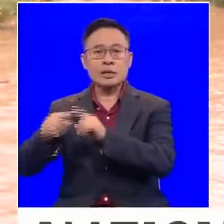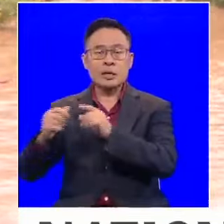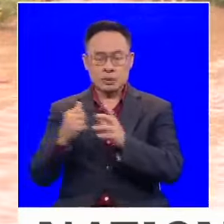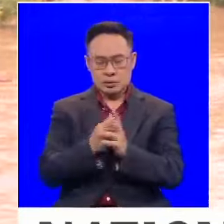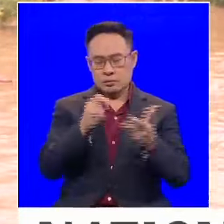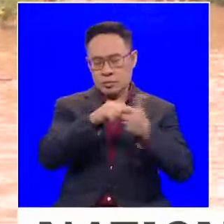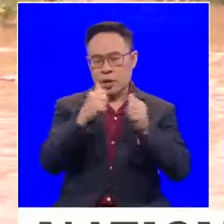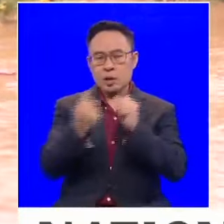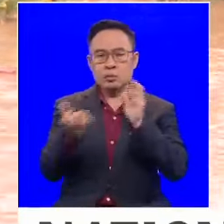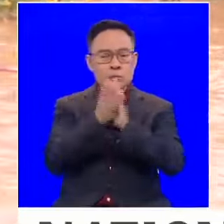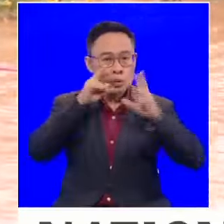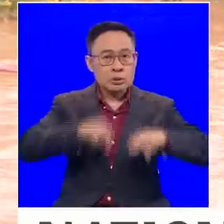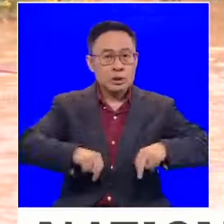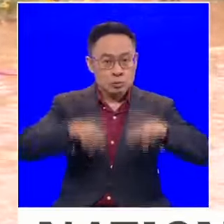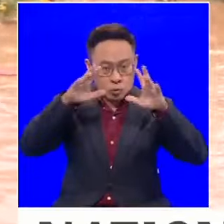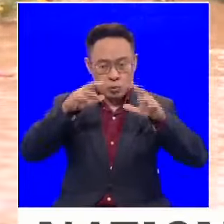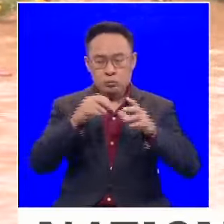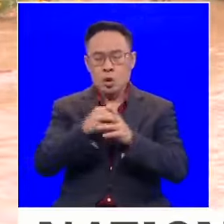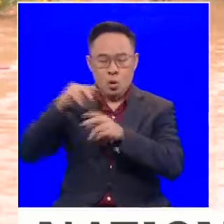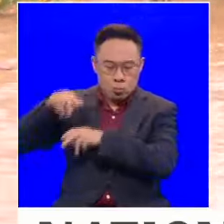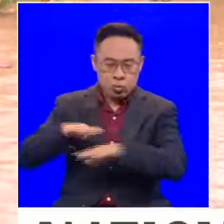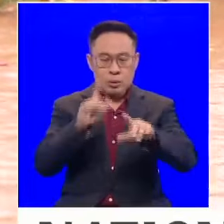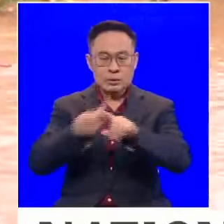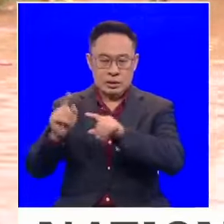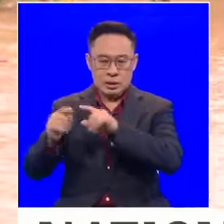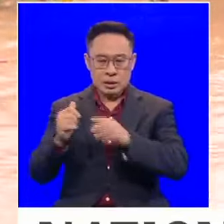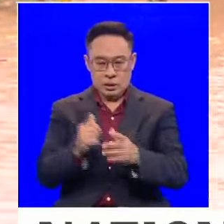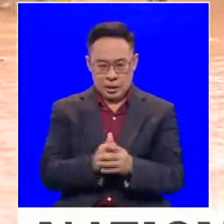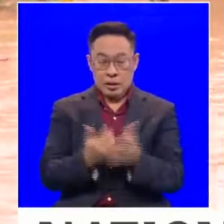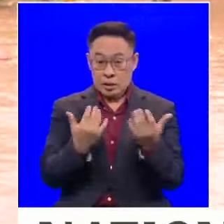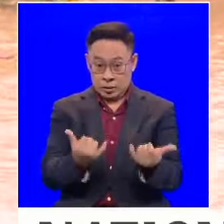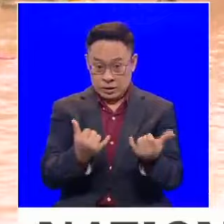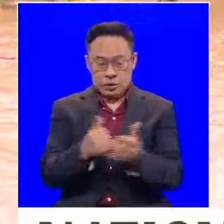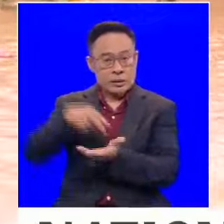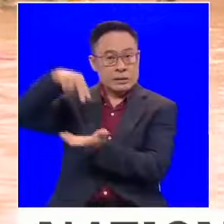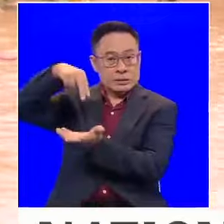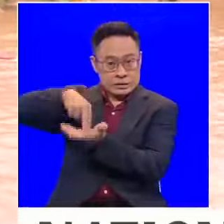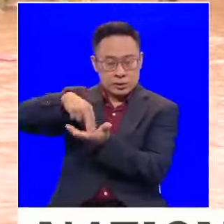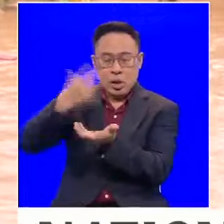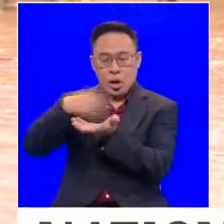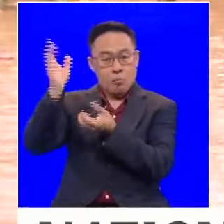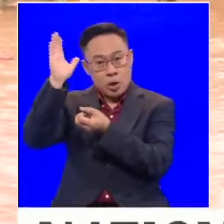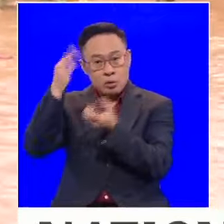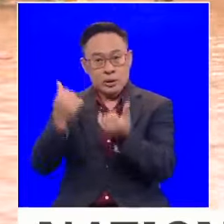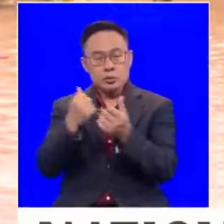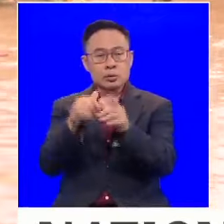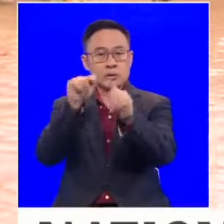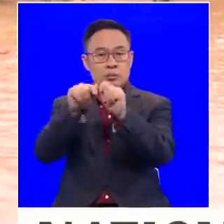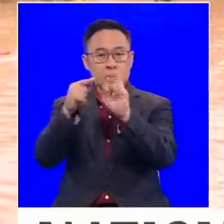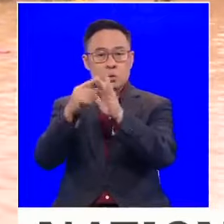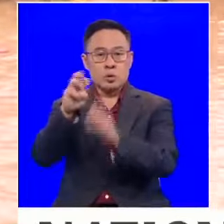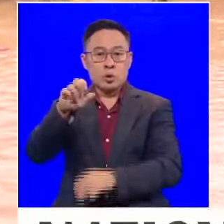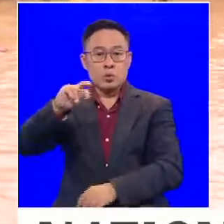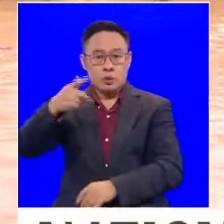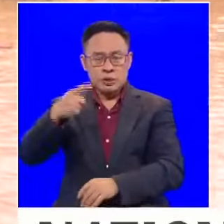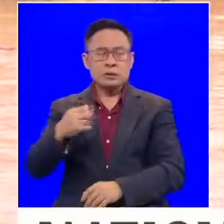รับผลกระทบก็คือตำบลเวียงเพราะว่าเป็นพื้นที่ที่รับน้ำในทุกๆปีแต่ชาวบ้านบอกนะคะว่าปีนี้เนี่ยน้ำมา